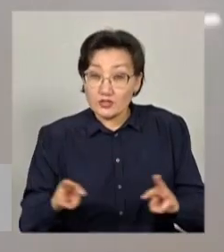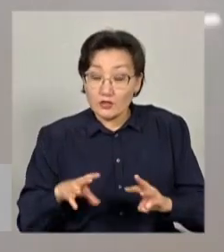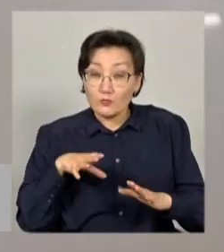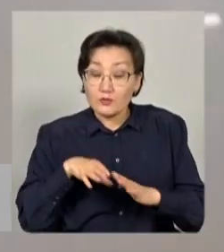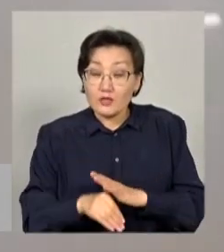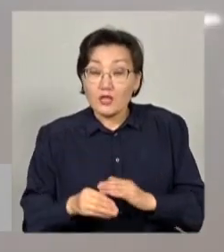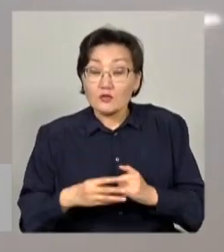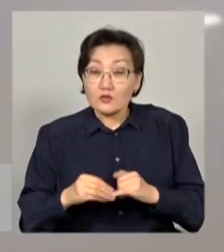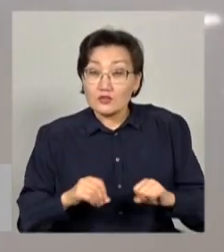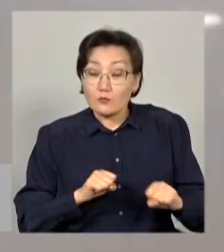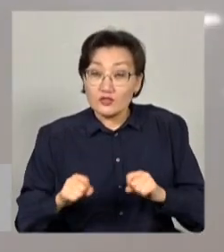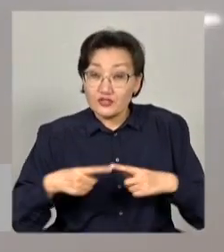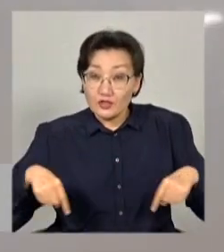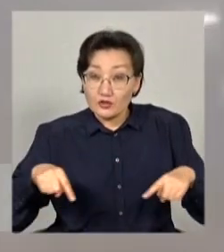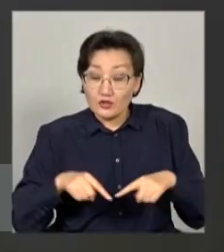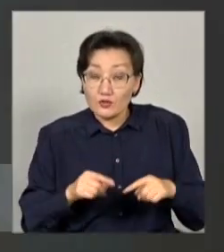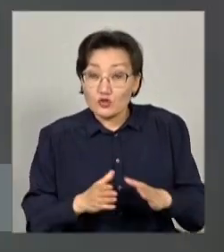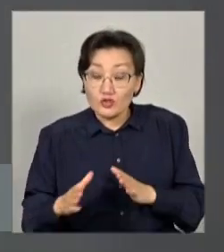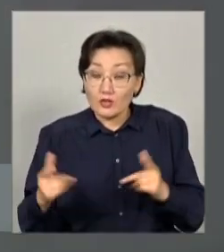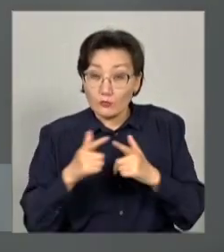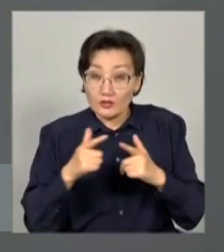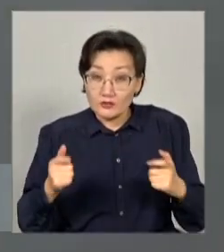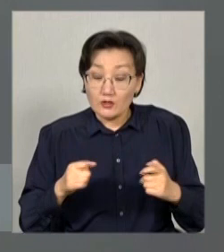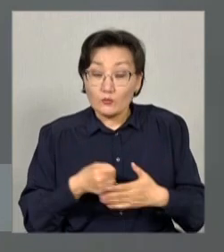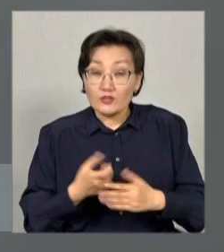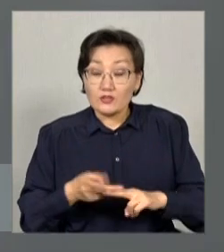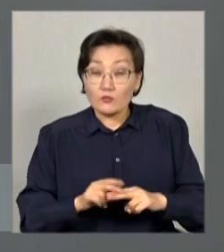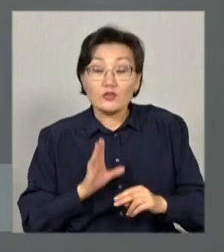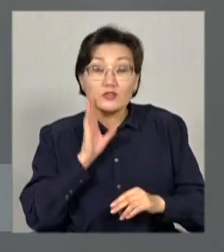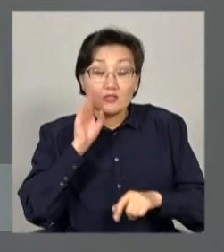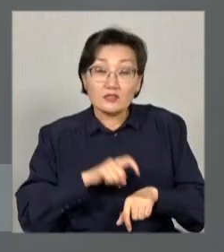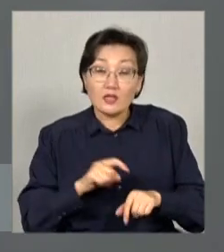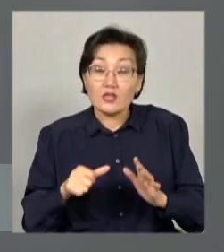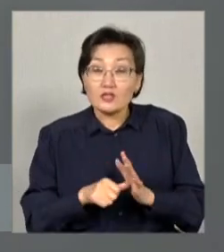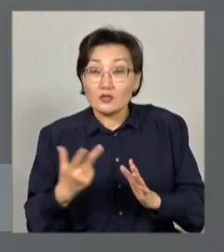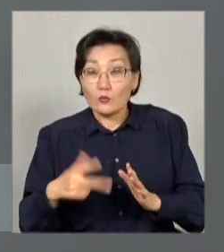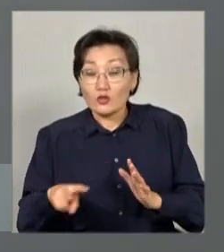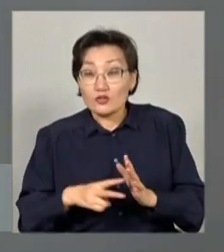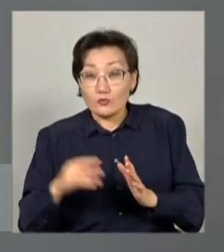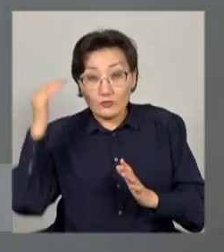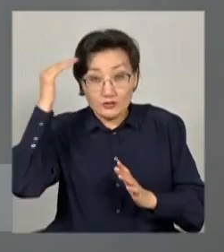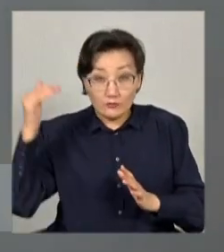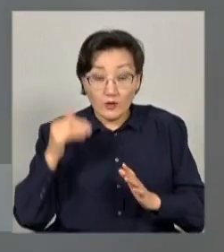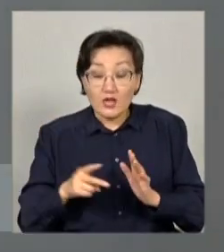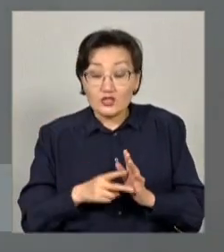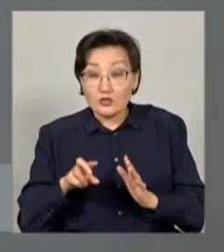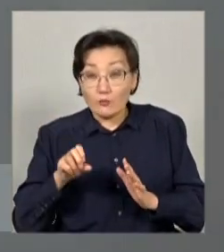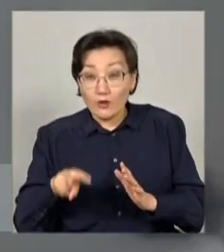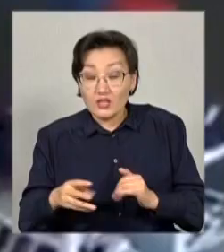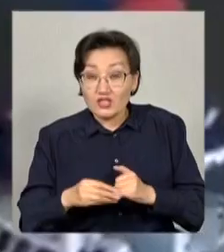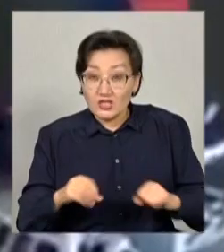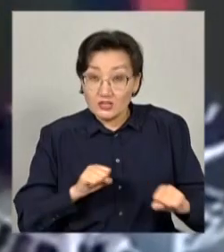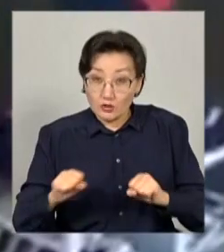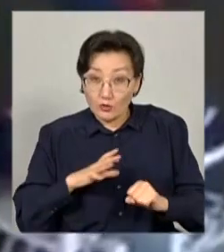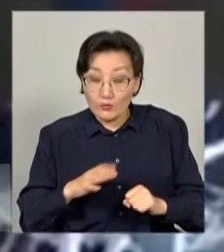қарасты сейсмикалық станциялар желісі хабарлады. Бұған дейін таңғы сағат 6:37-де Тәжікстанда 7 балдық жер сілкінісі болған